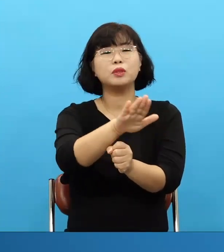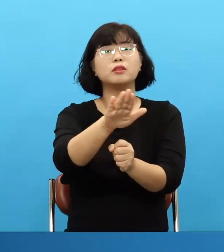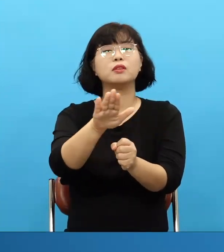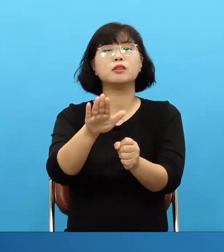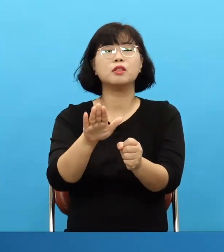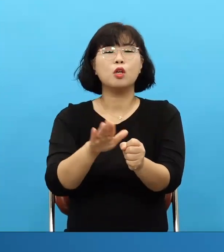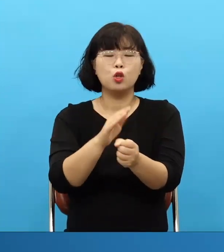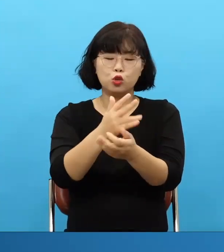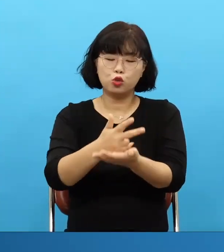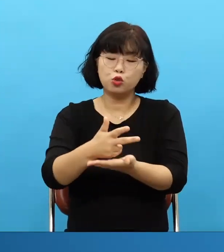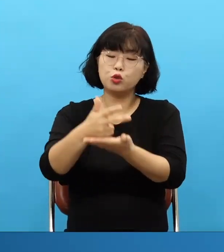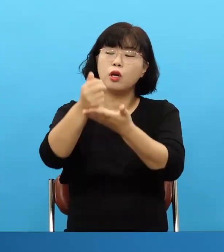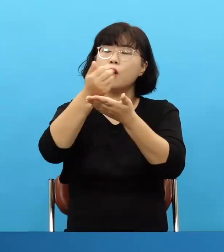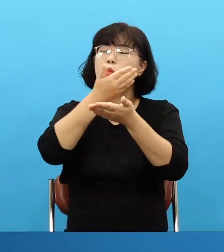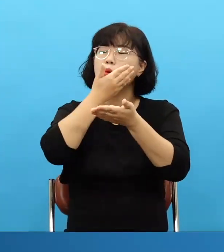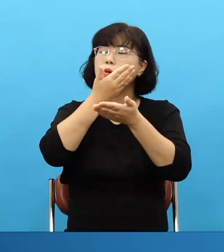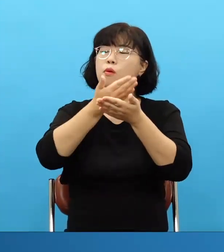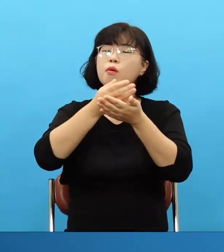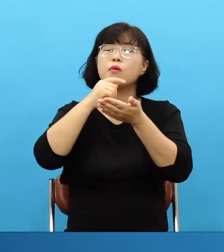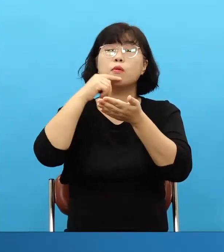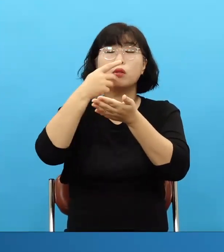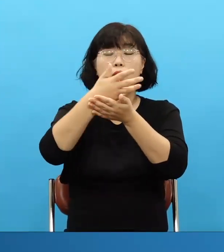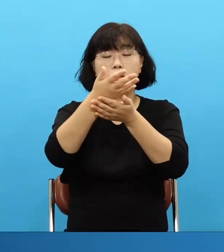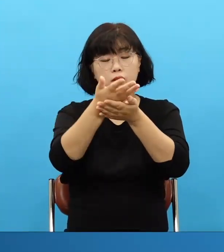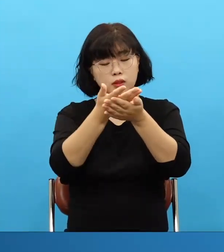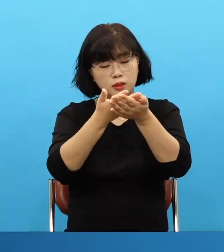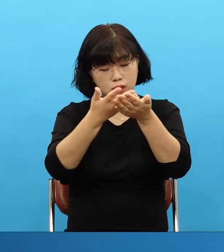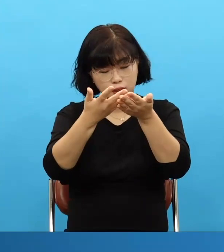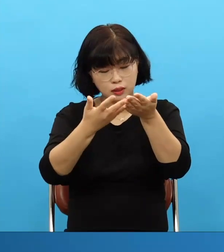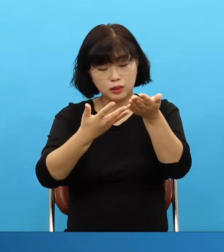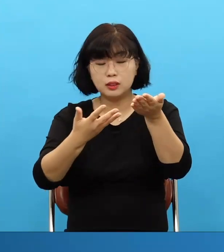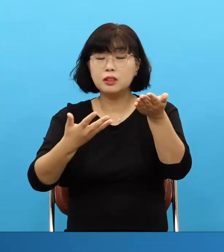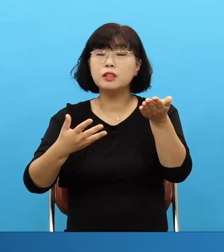살아가는 주가 보혈을